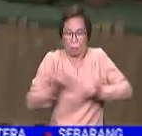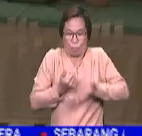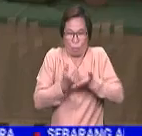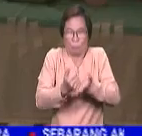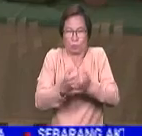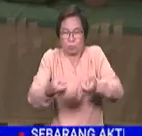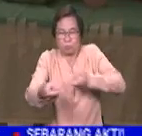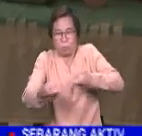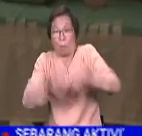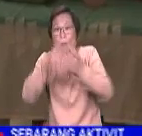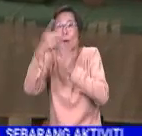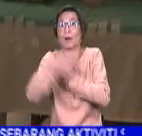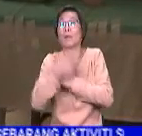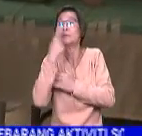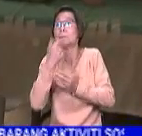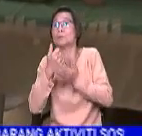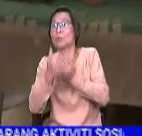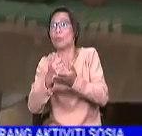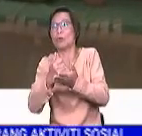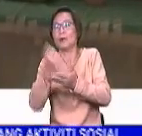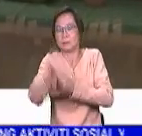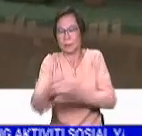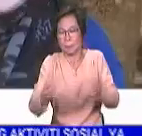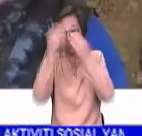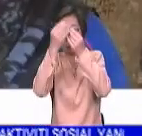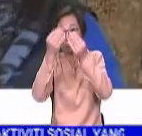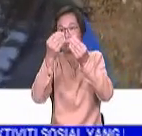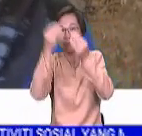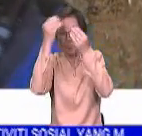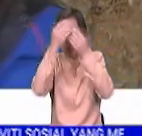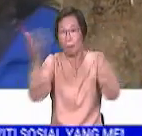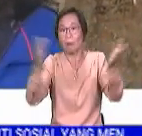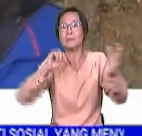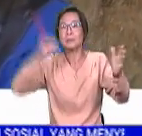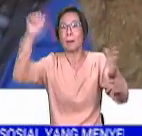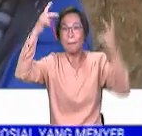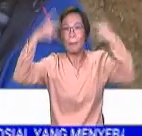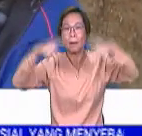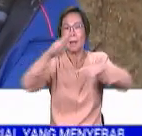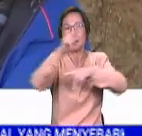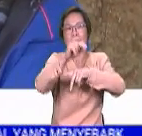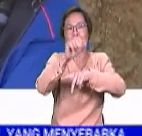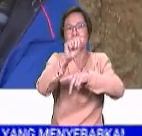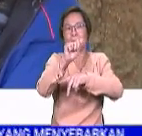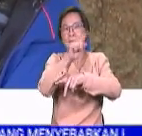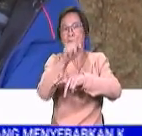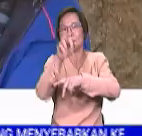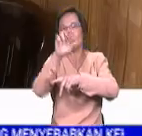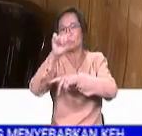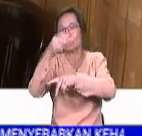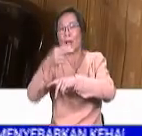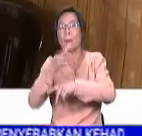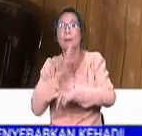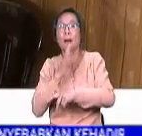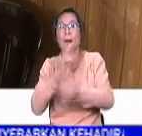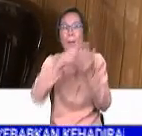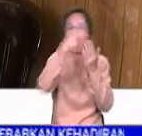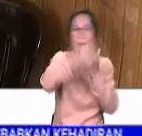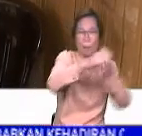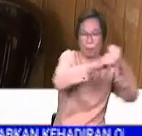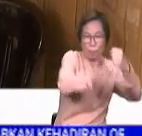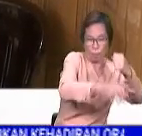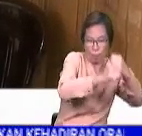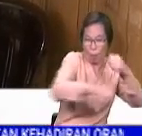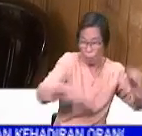membantu menyelaras program berkenaan PH jabatan penerangan Sabah pengaruhnya Nazir Abdullah berkata melalui activity